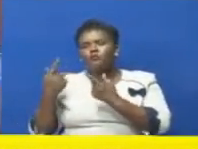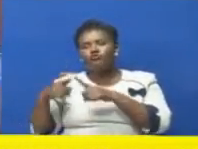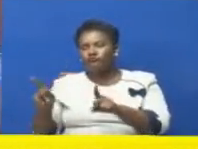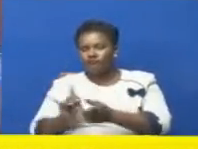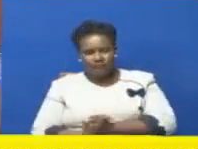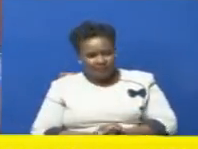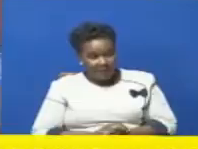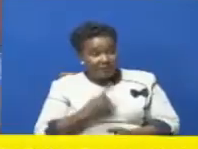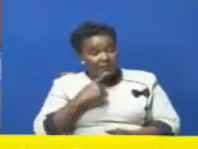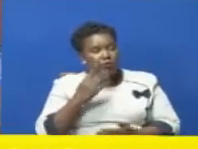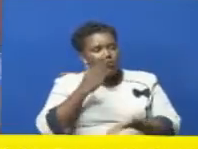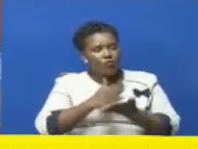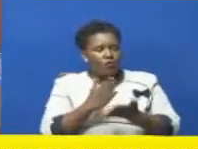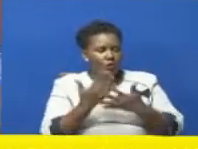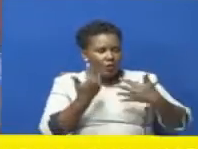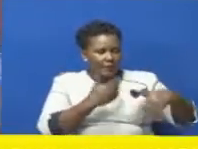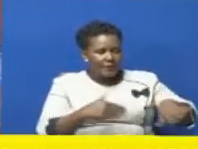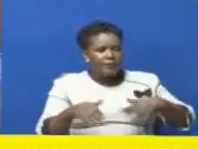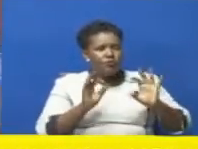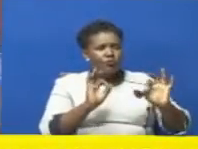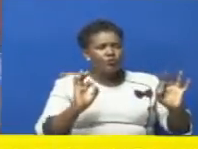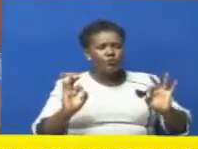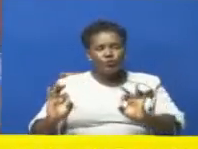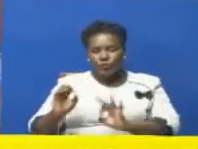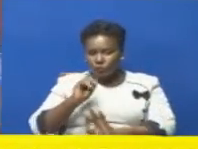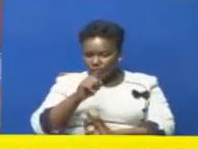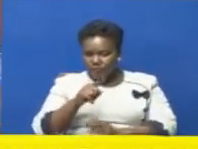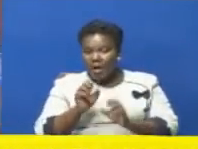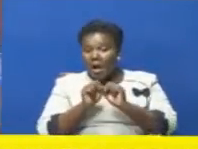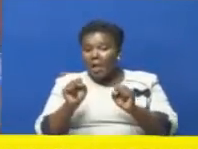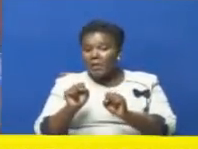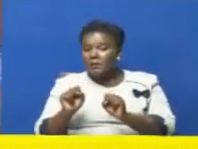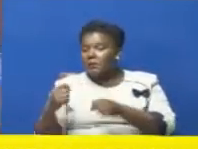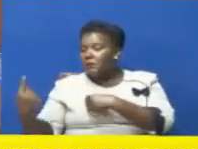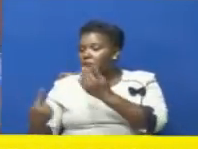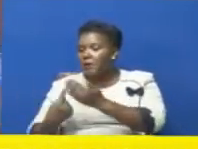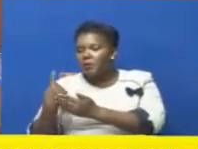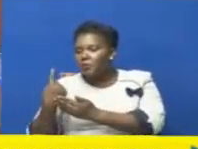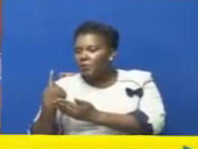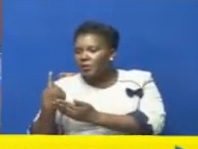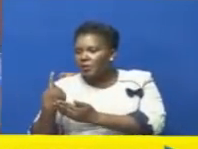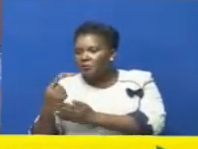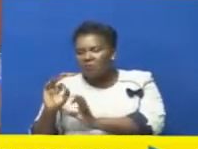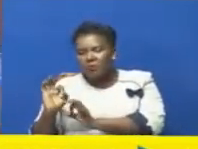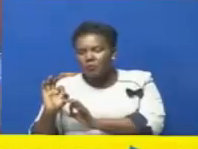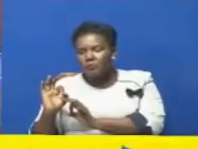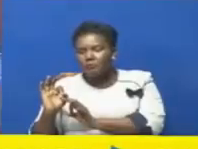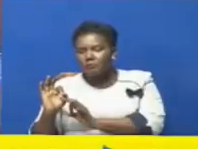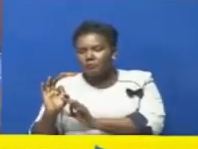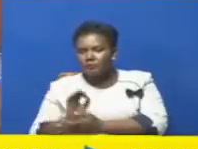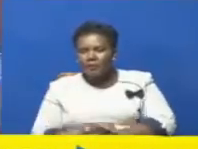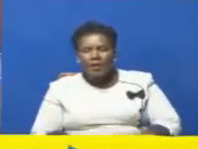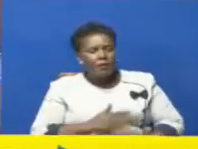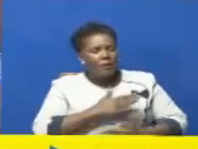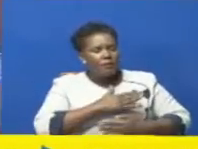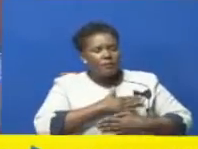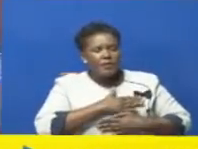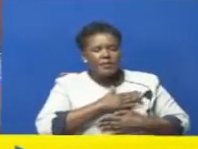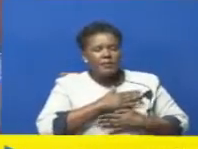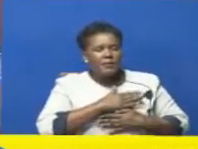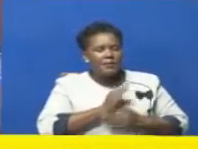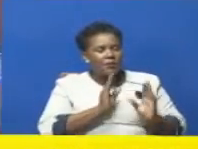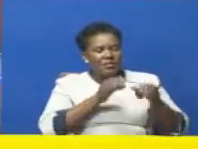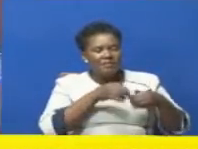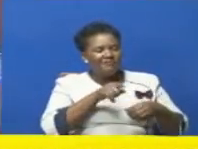hivyo matokeo haya wafurahishi. Unakumbuka mwisho wa juma lililopita kidogo mashabiki wengi wa Manchester walala mapema. Dhoruba ilikuwa